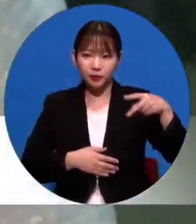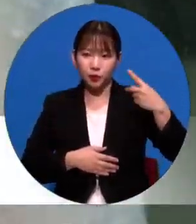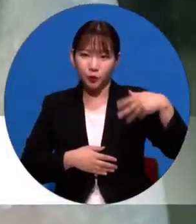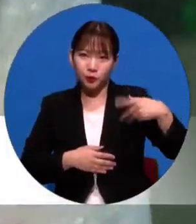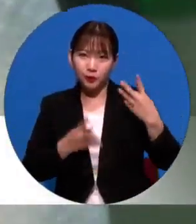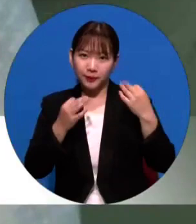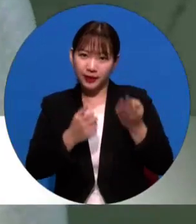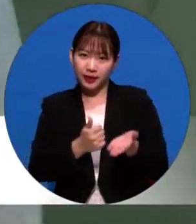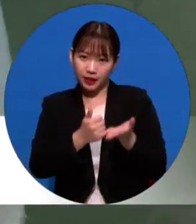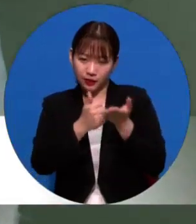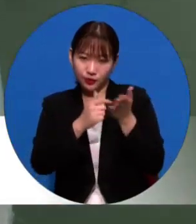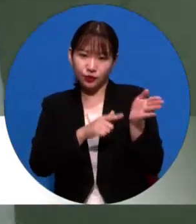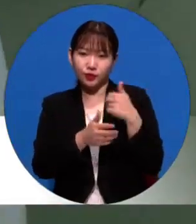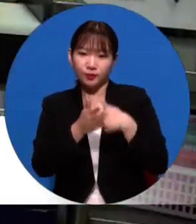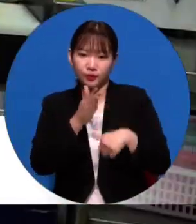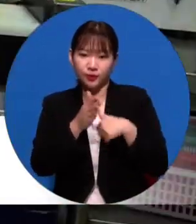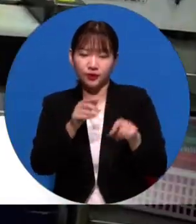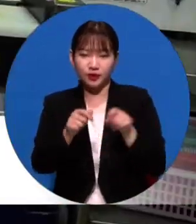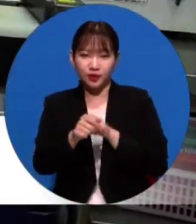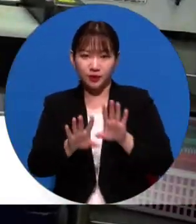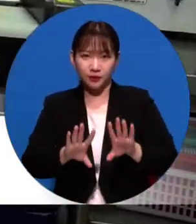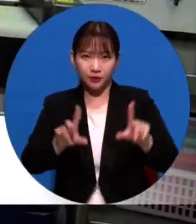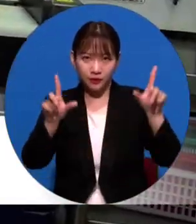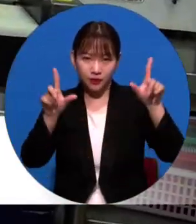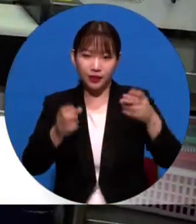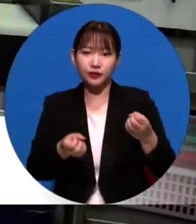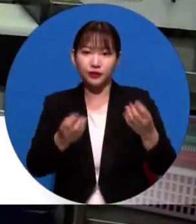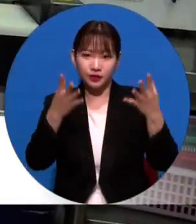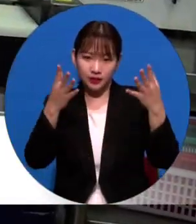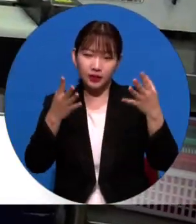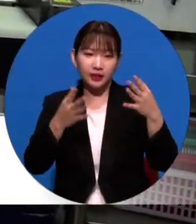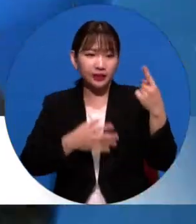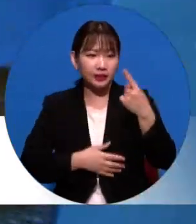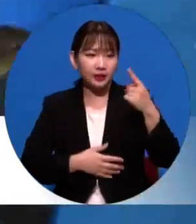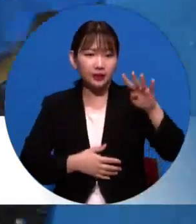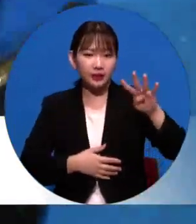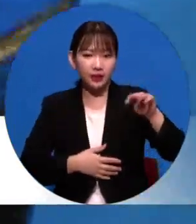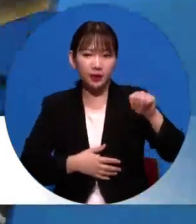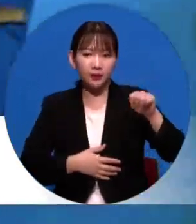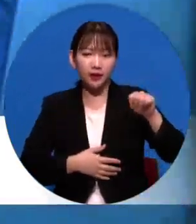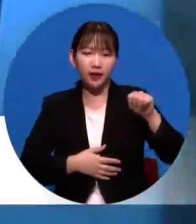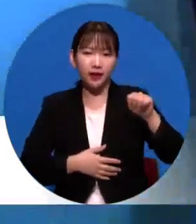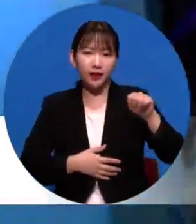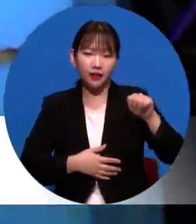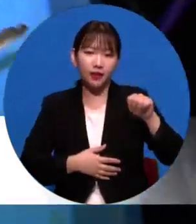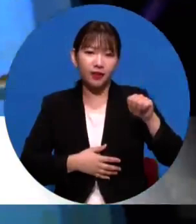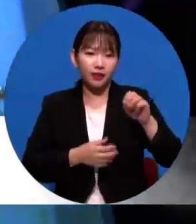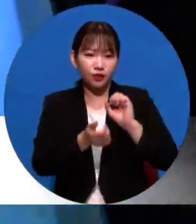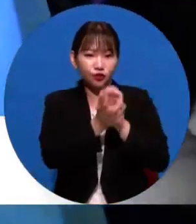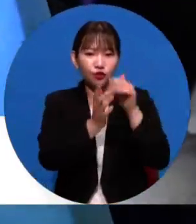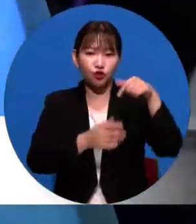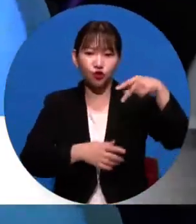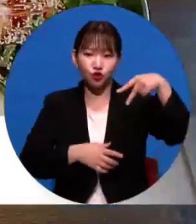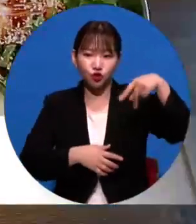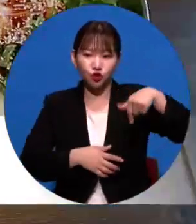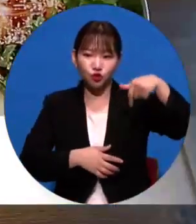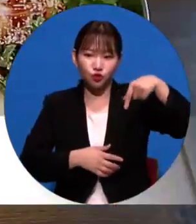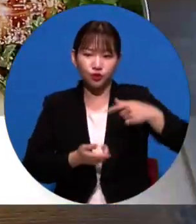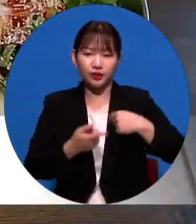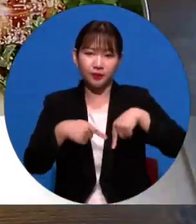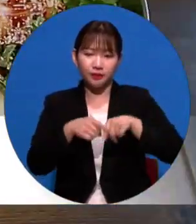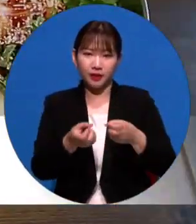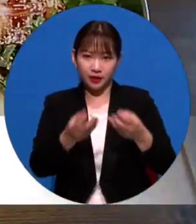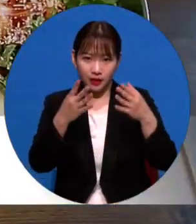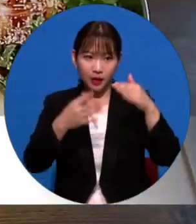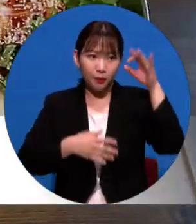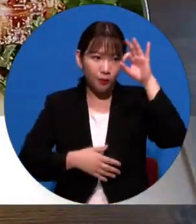많이 생산되는 수산물로 특히 올해 간재미 축제가 14만 송의 수급국과 함께 개최해 볼거리와